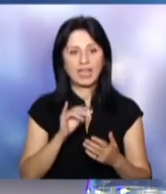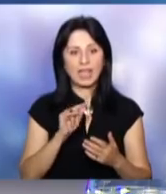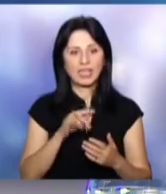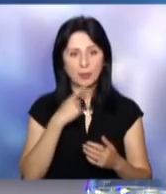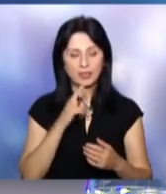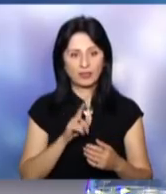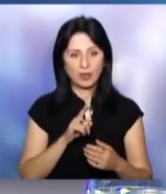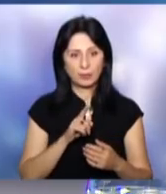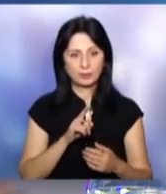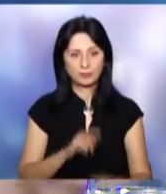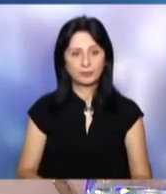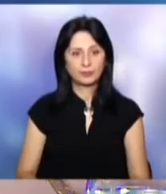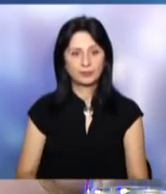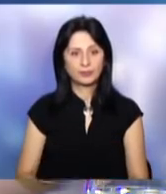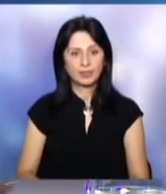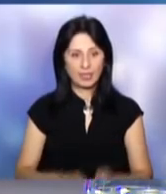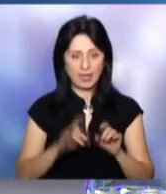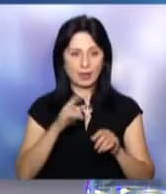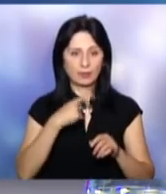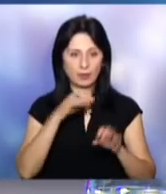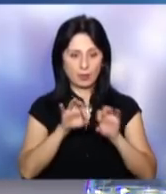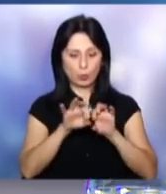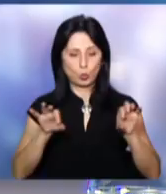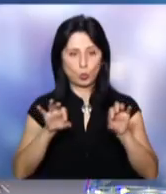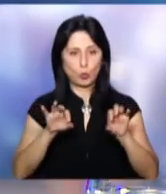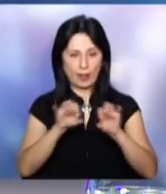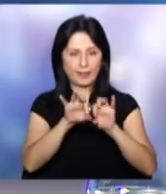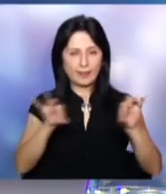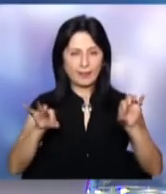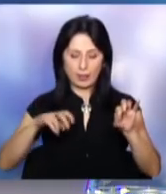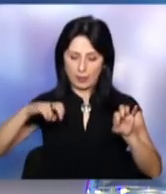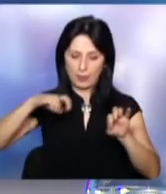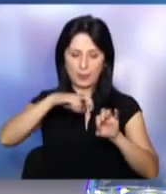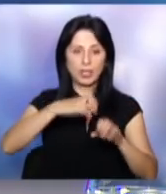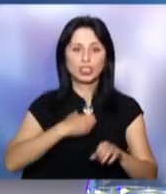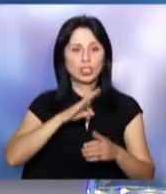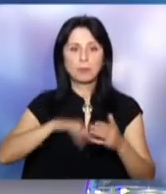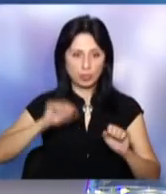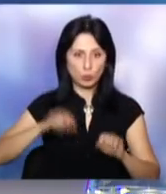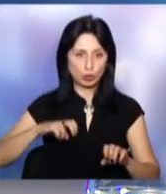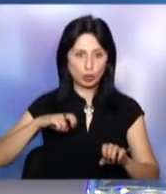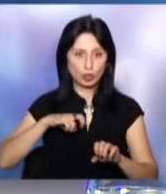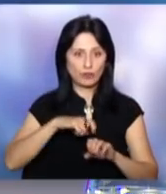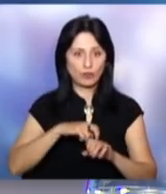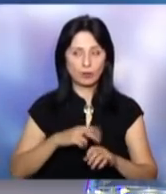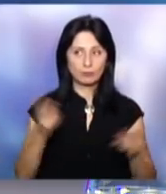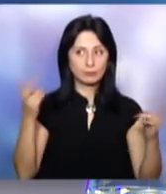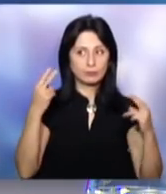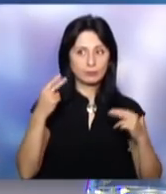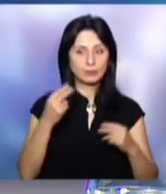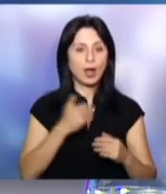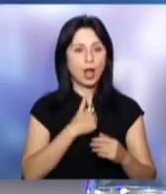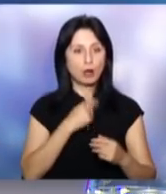ბრძანა მილზე როგორ შეიძლება გადაირბინო უშიშრად, მაშინ როდესაც თავის მოწონებას